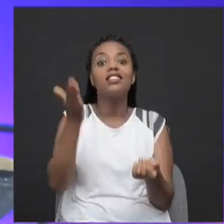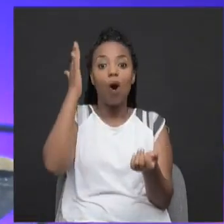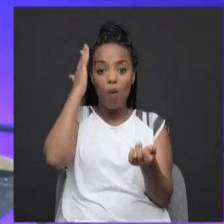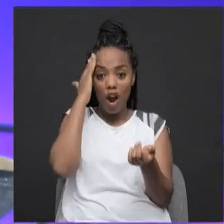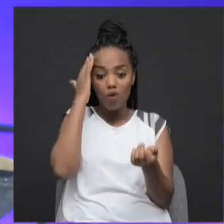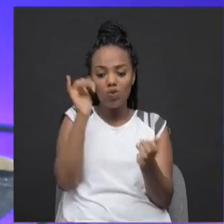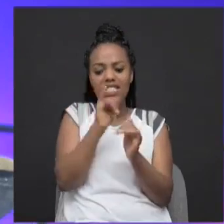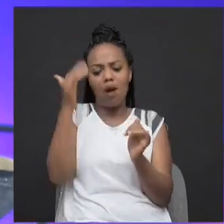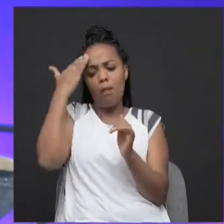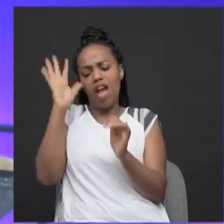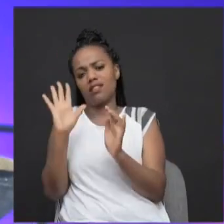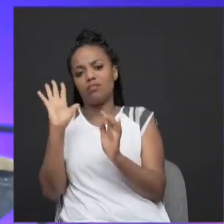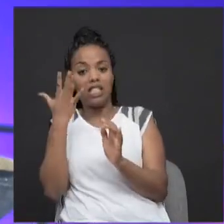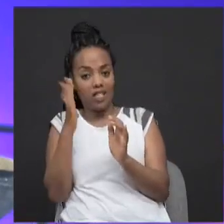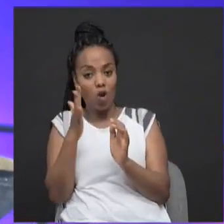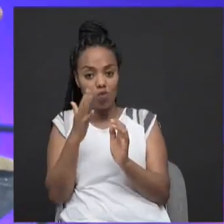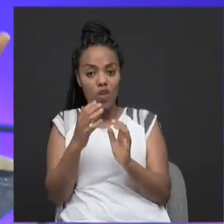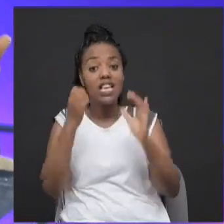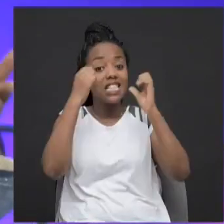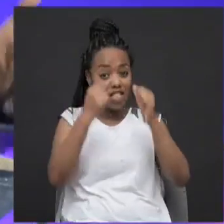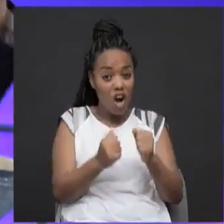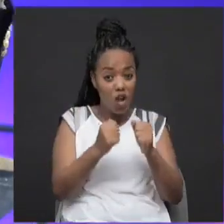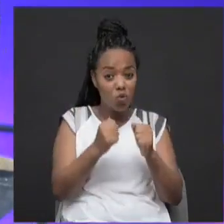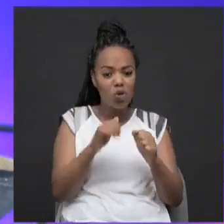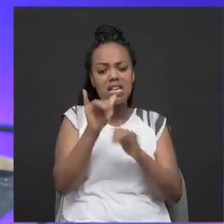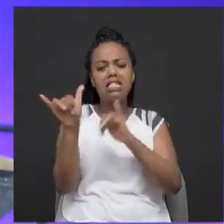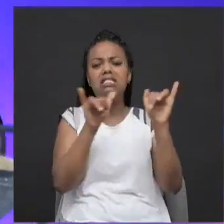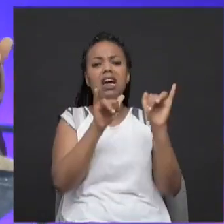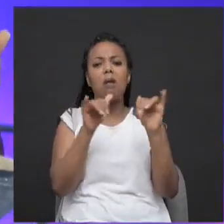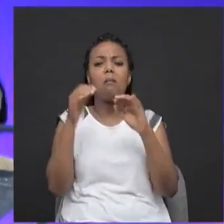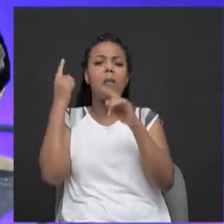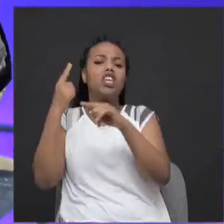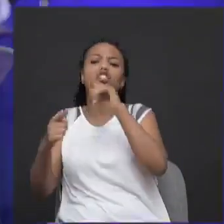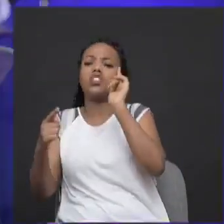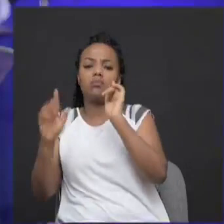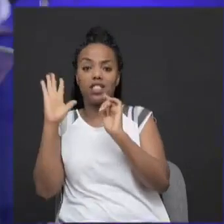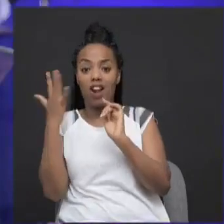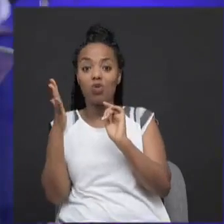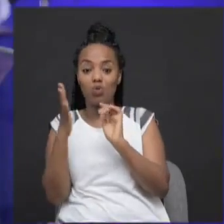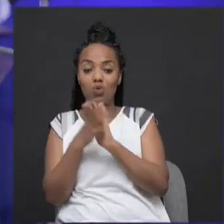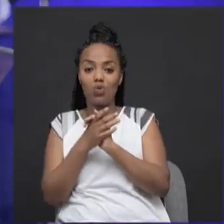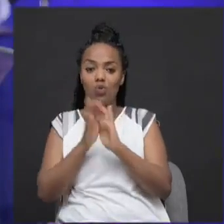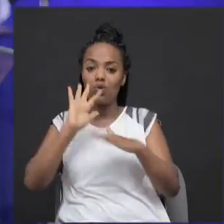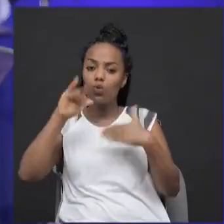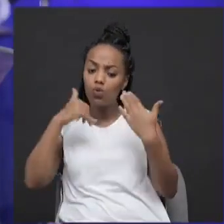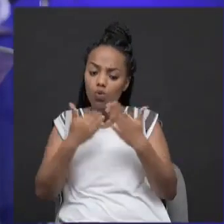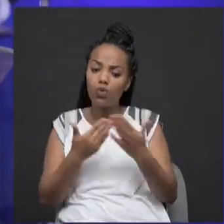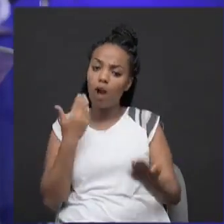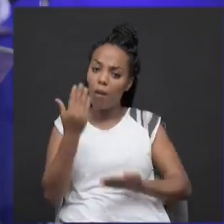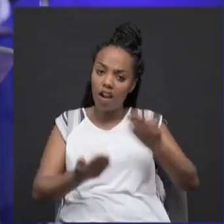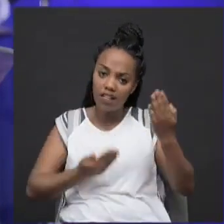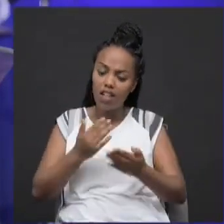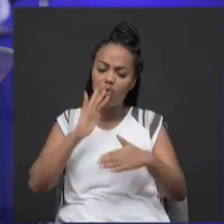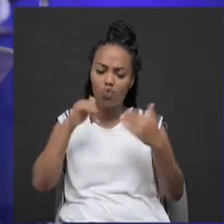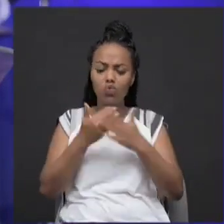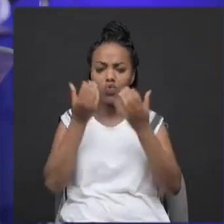እያወቃችሁ እንደማያውቅ መስላችሁ እየቻላችሁ እንደማትችሉ መስላችሁ ሁሉን ለማገልገልና